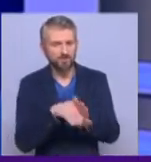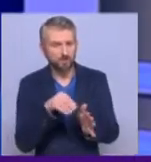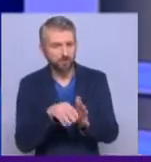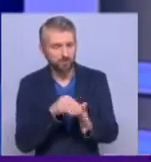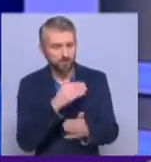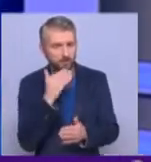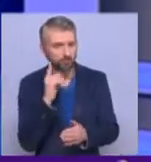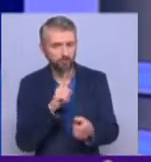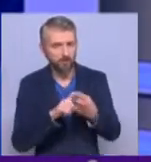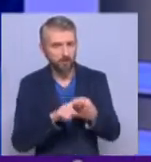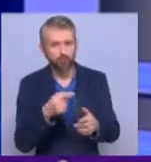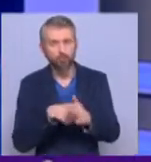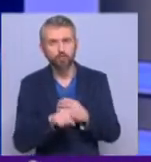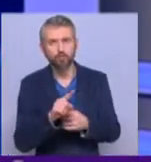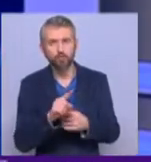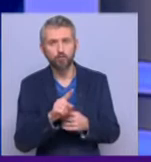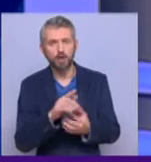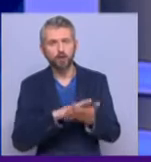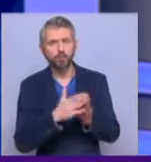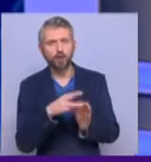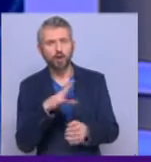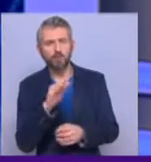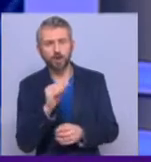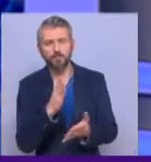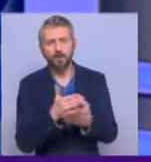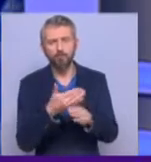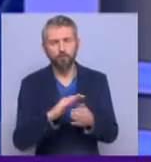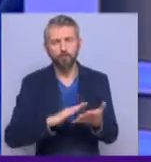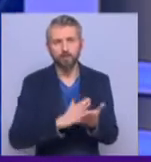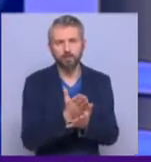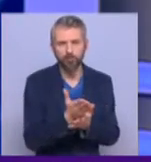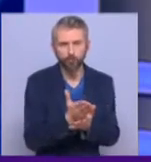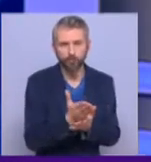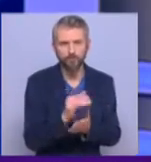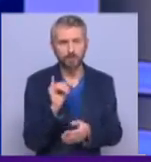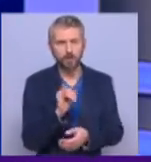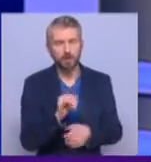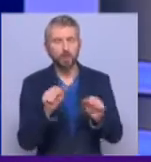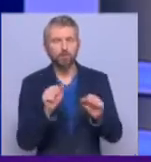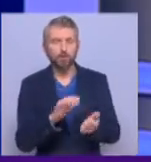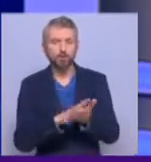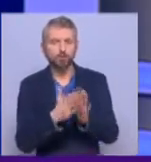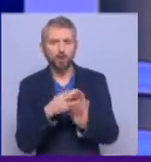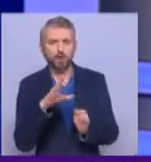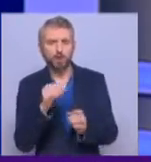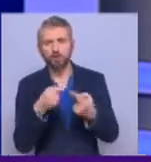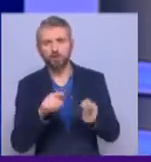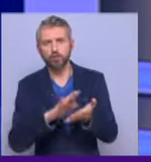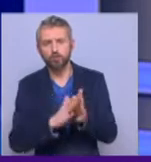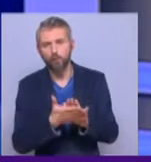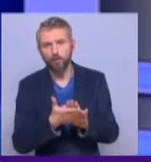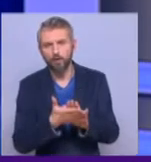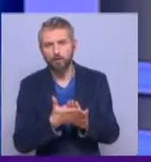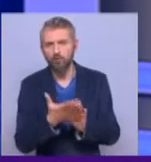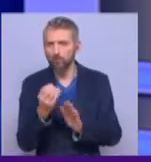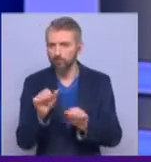від результатів виборів, тому що ця домовлення з МВФ, вона є частково політичною. І можна домовлятися з МВФ і на інших умовах.